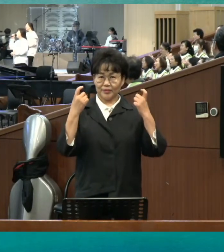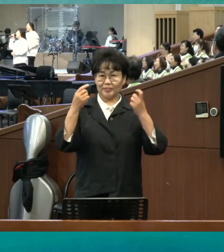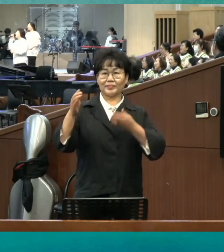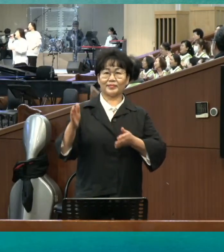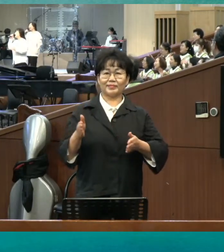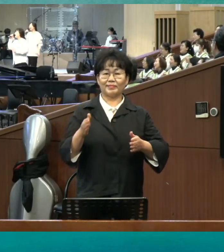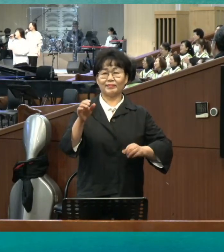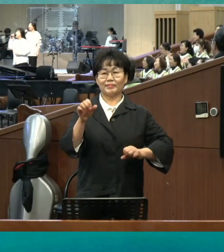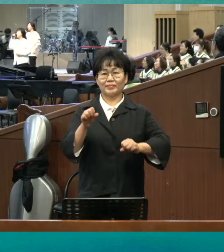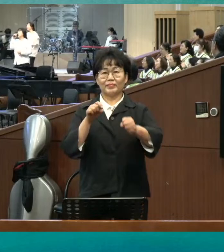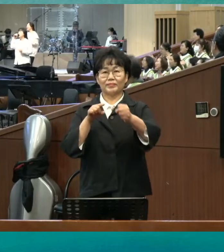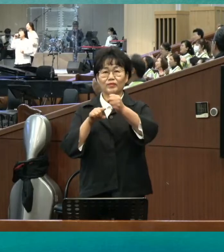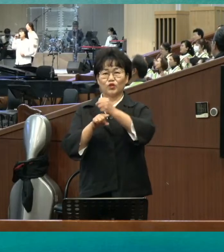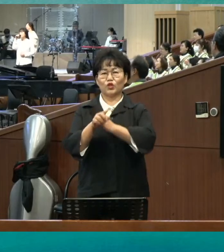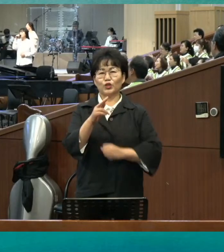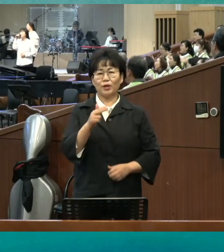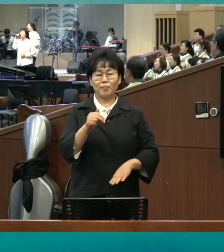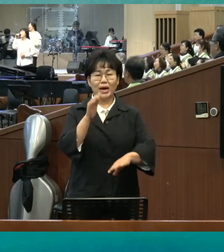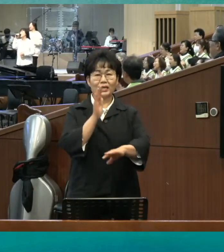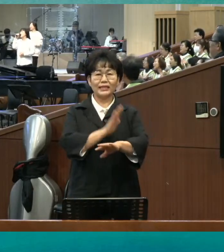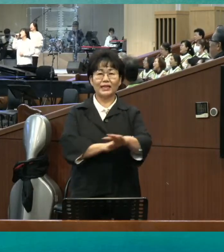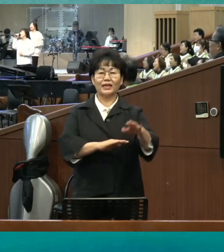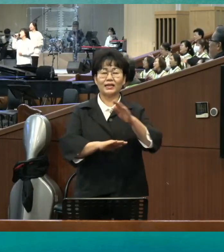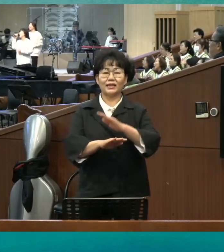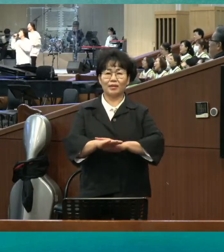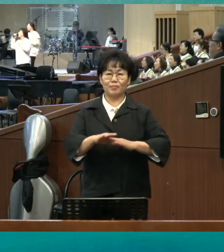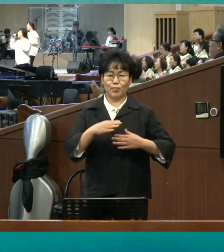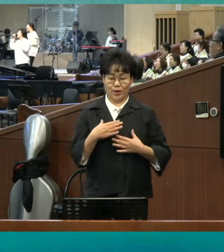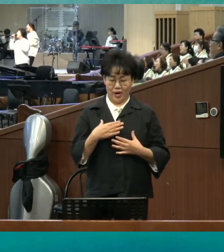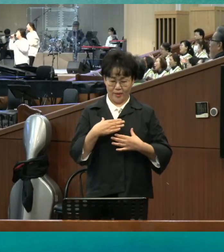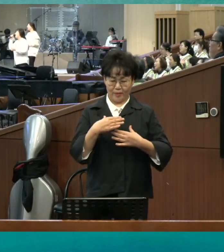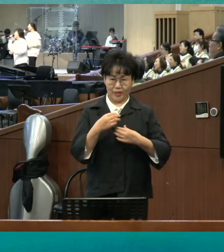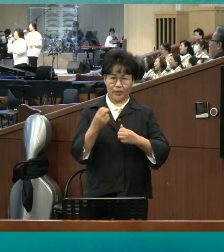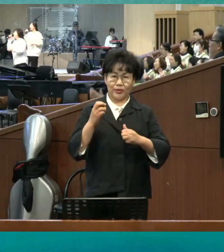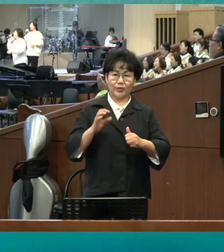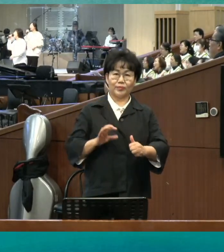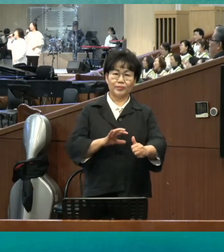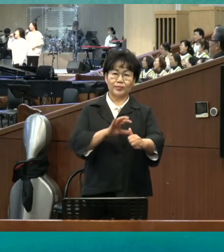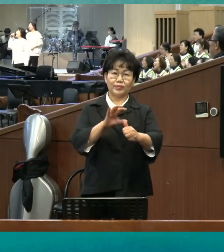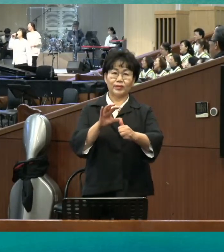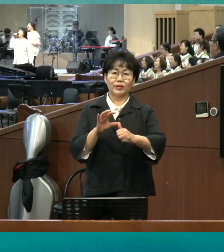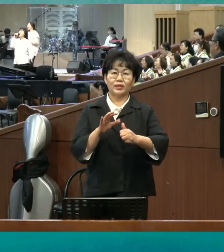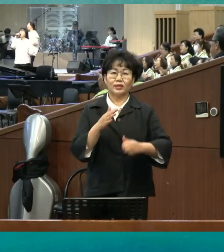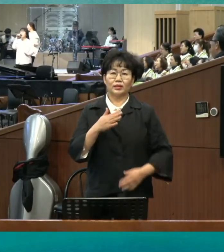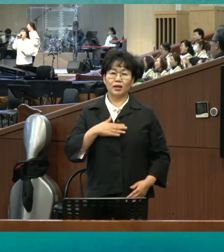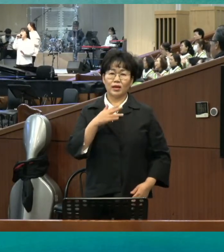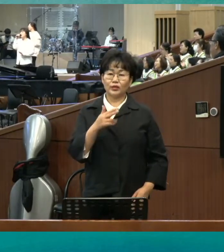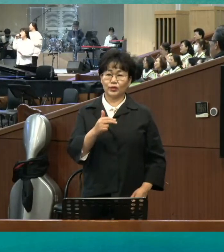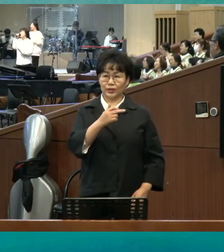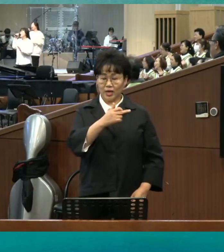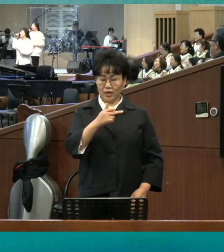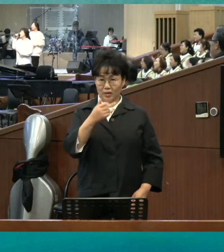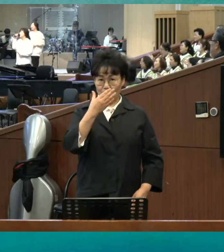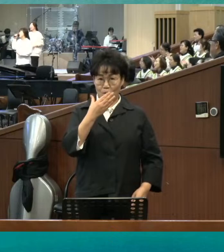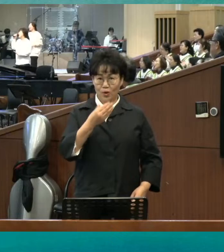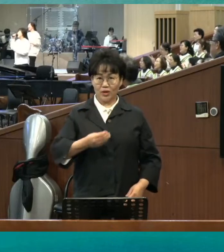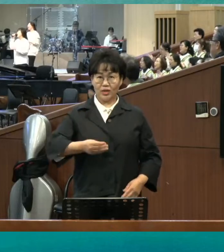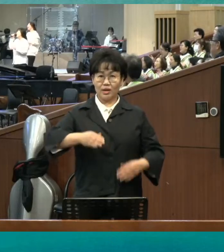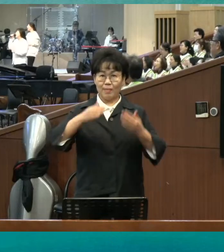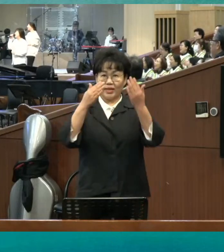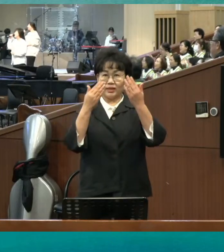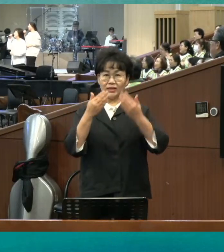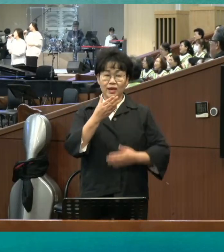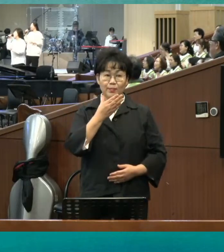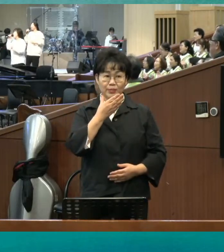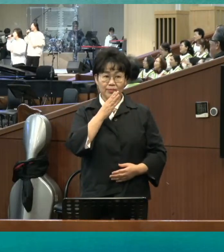순례의 길 행하는 주의 팔이 나를 안보하리요. 내가 주의 금복을